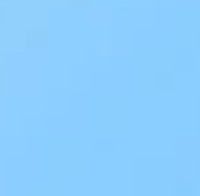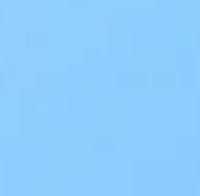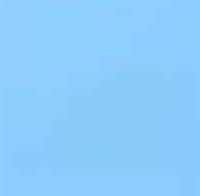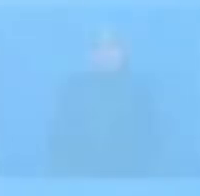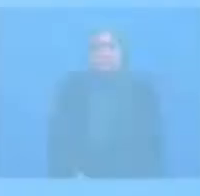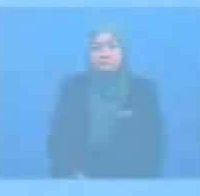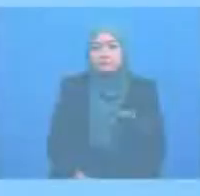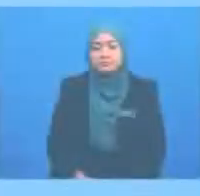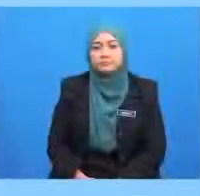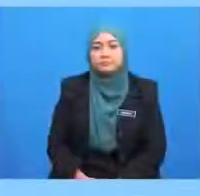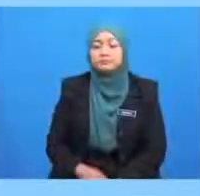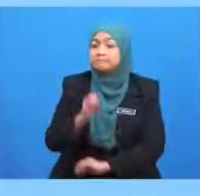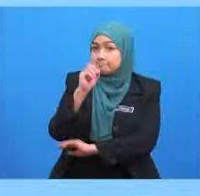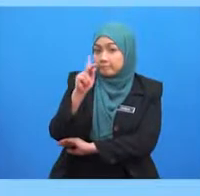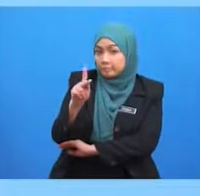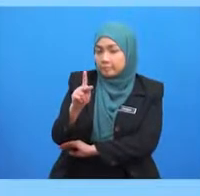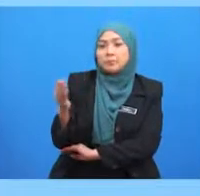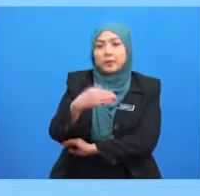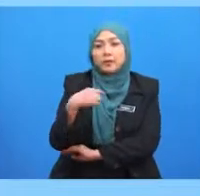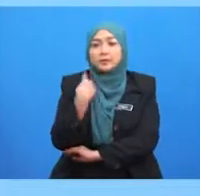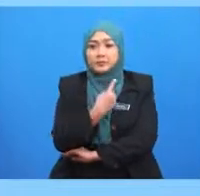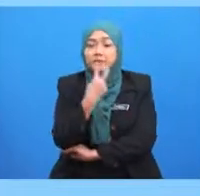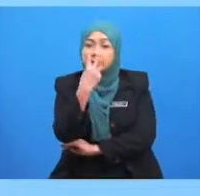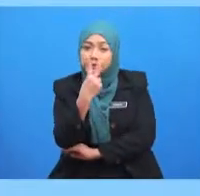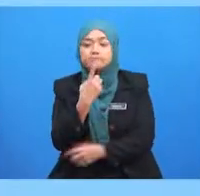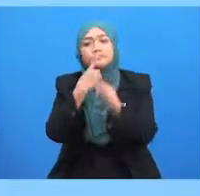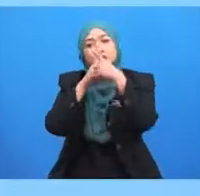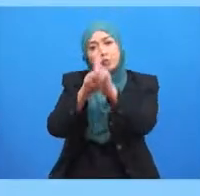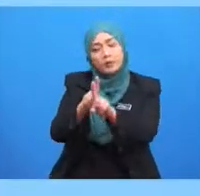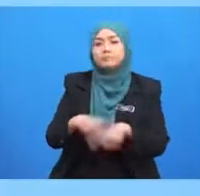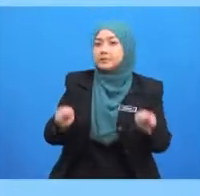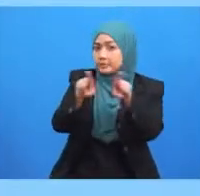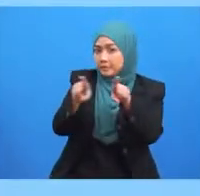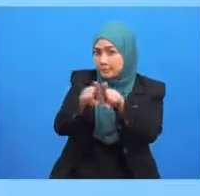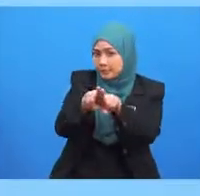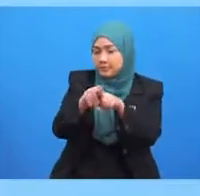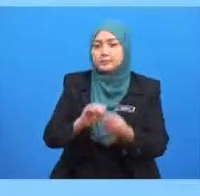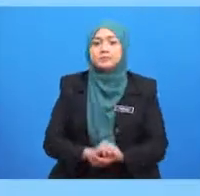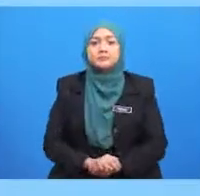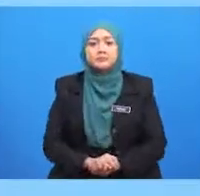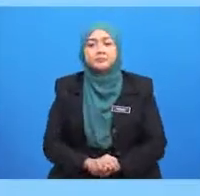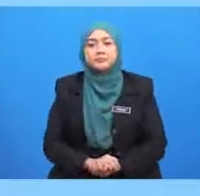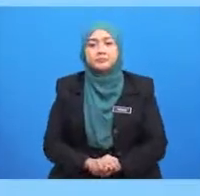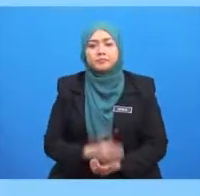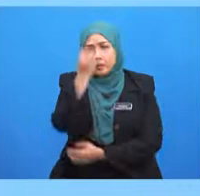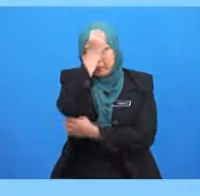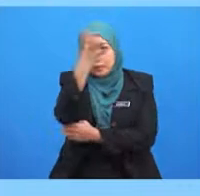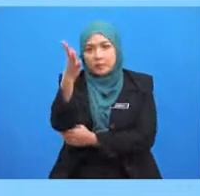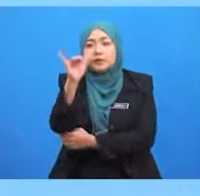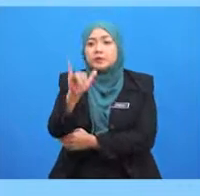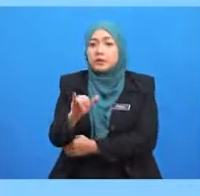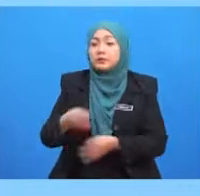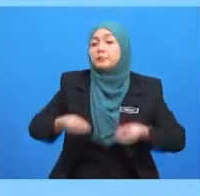file-file Wah Mari kita SMA jawaban bersama-sama Hai Magnum white yang